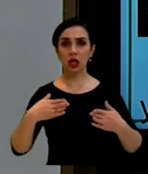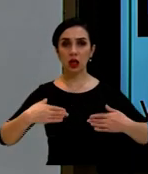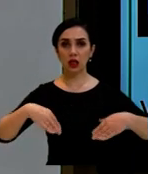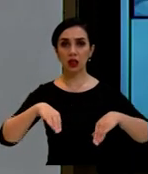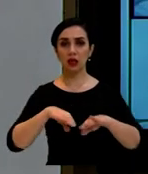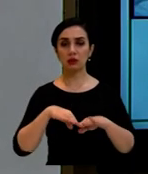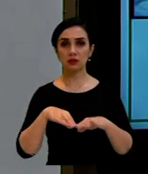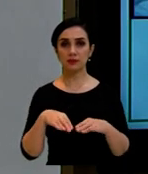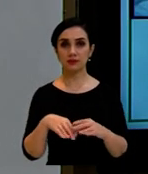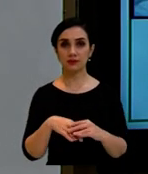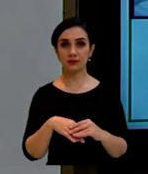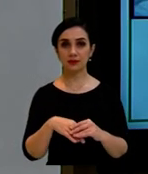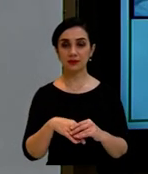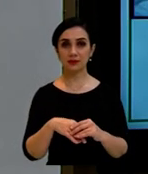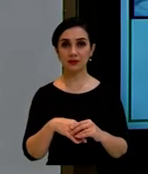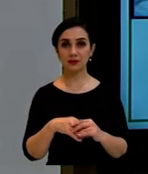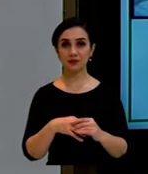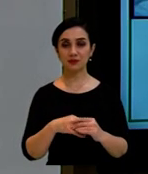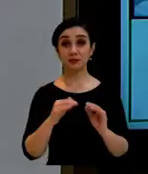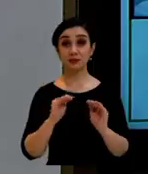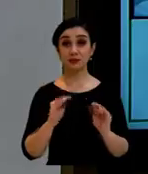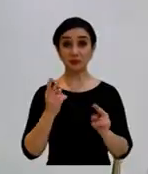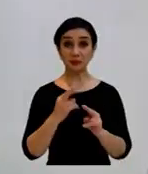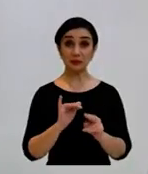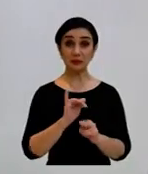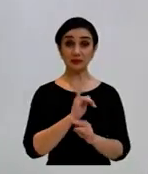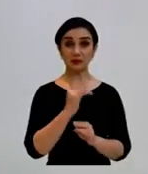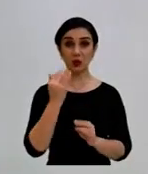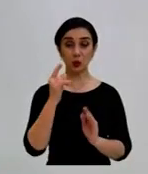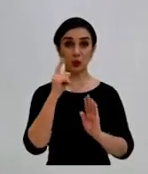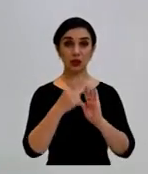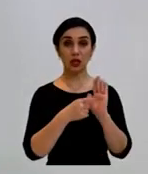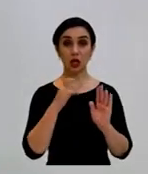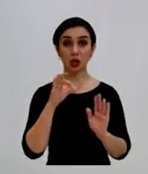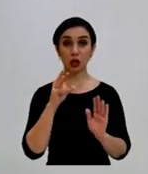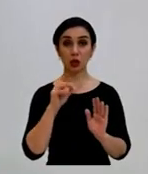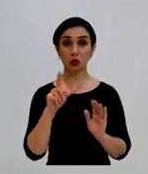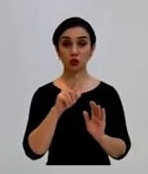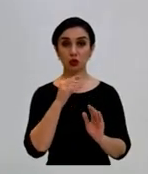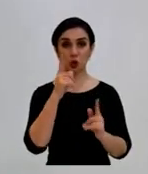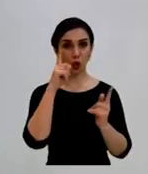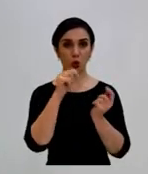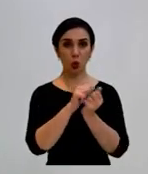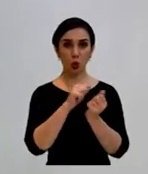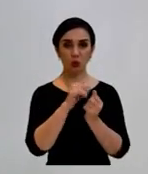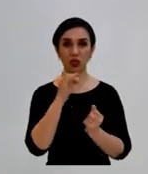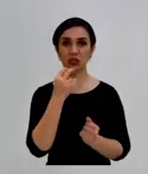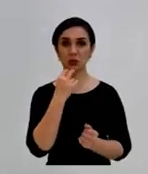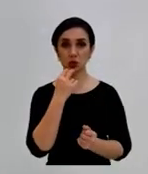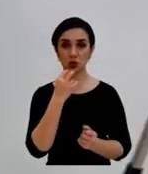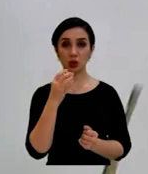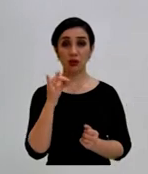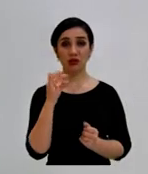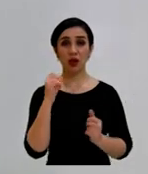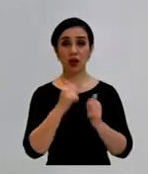вот вы знаете ребята и приходящие гости узнавали о том что он глуп и смешон и